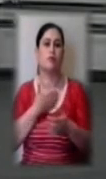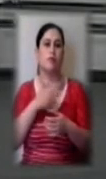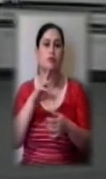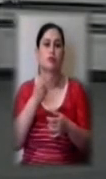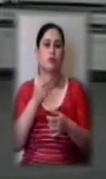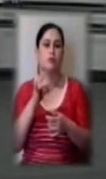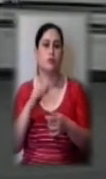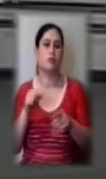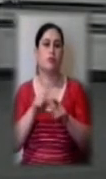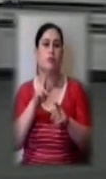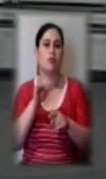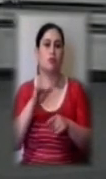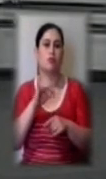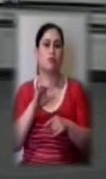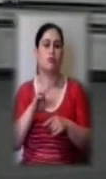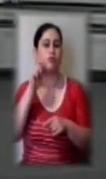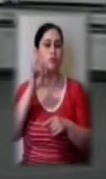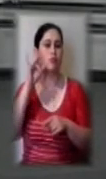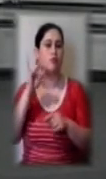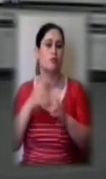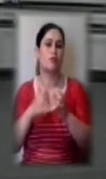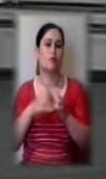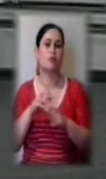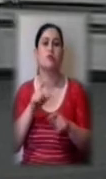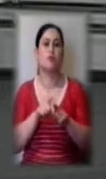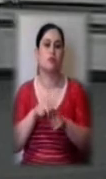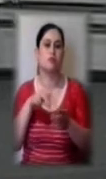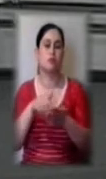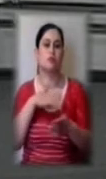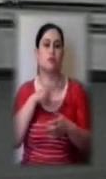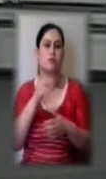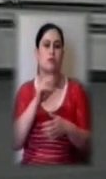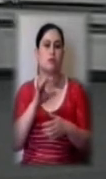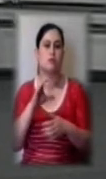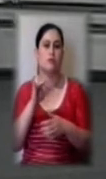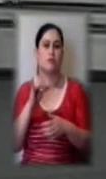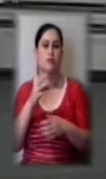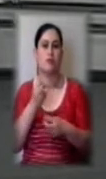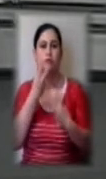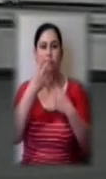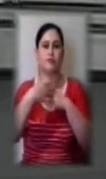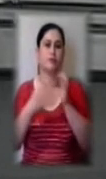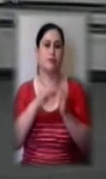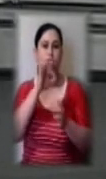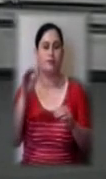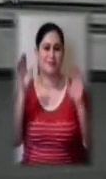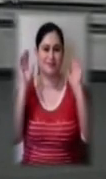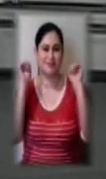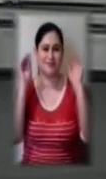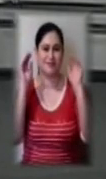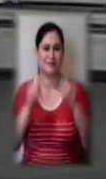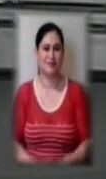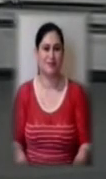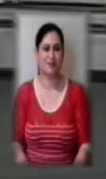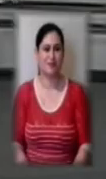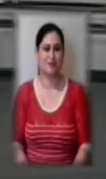мережах та канал в Ютубі. Слухайте українське радіо Херсон, а також заходьте на наш сайт Суспільне медіа. Далі на вас чекає прогноз погоди. Побачимось у